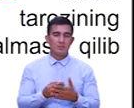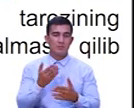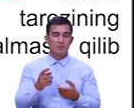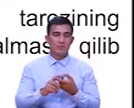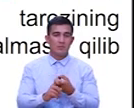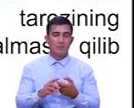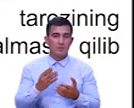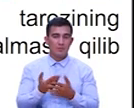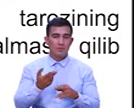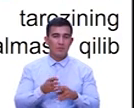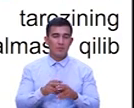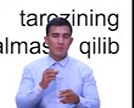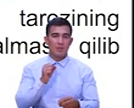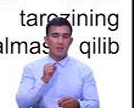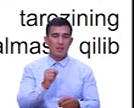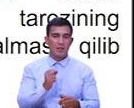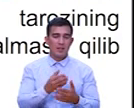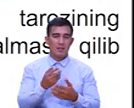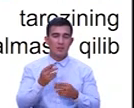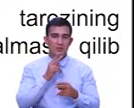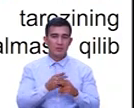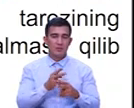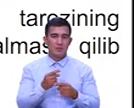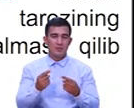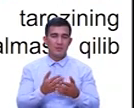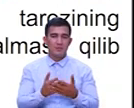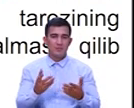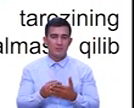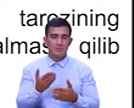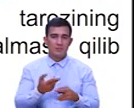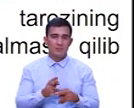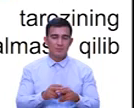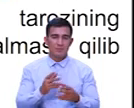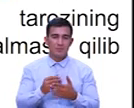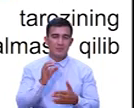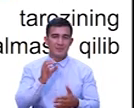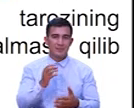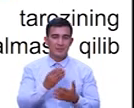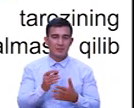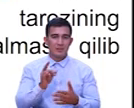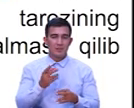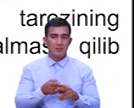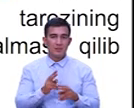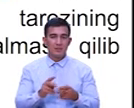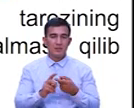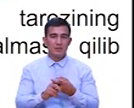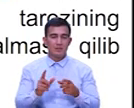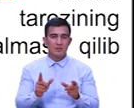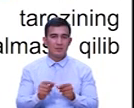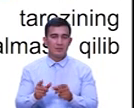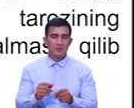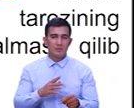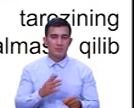Sterjenning bir uchiga A metal sharcha, ikkinchi uchiga esa C muvozanatlovchi jism mahkamlangan.